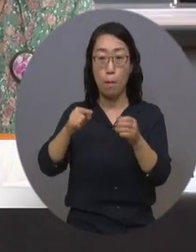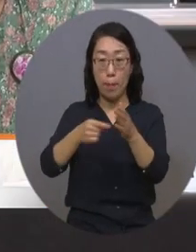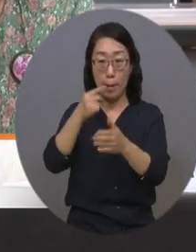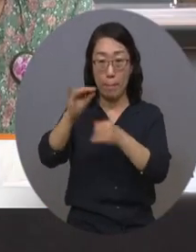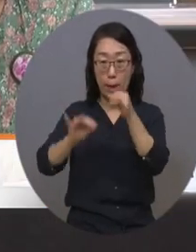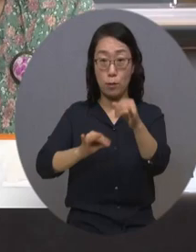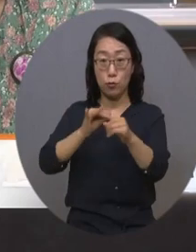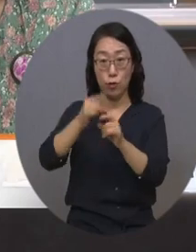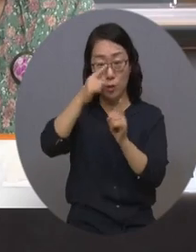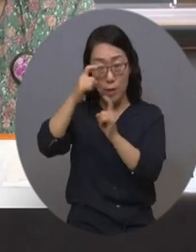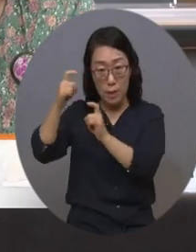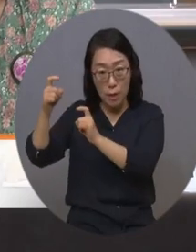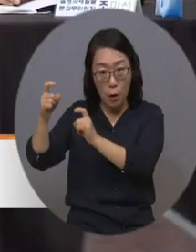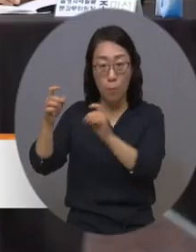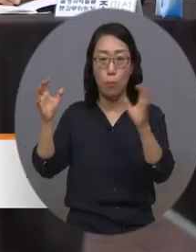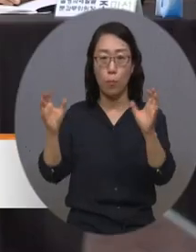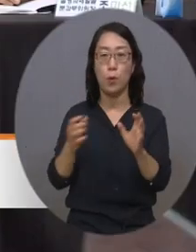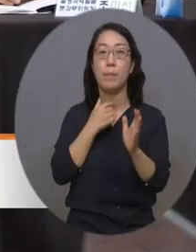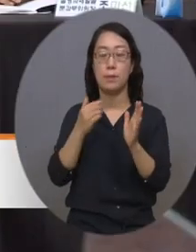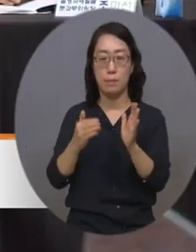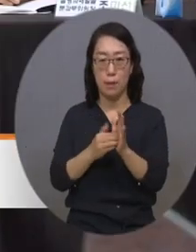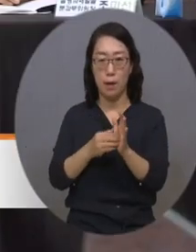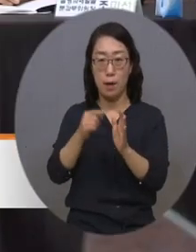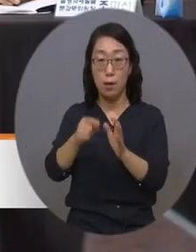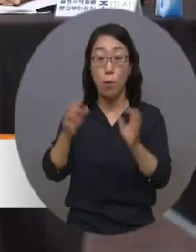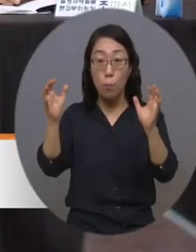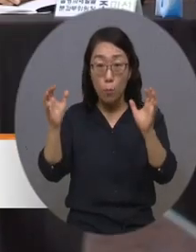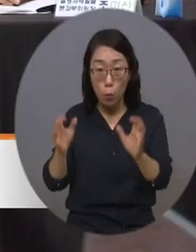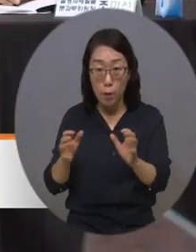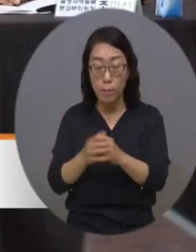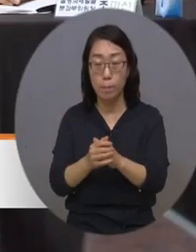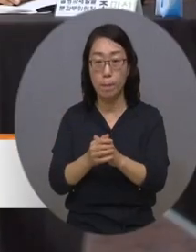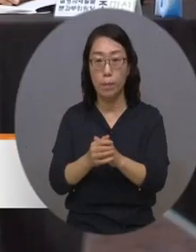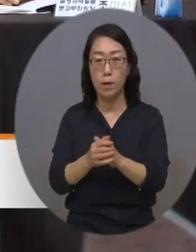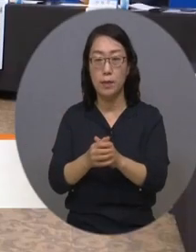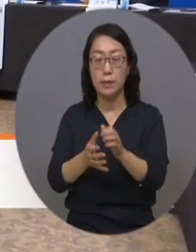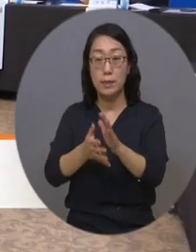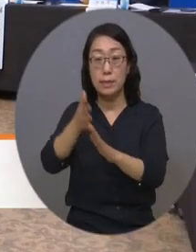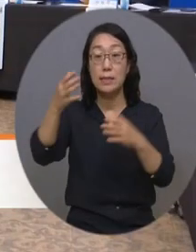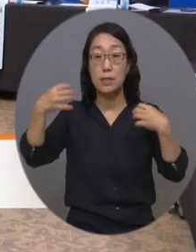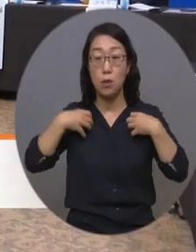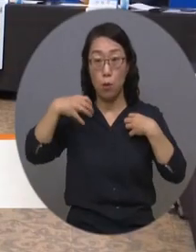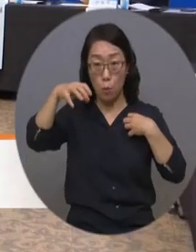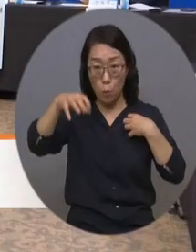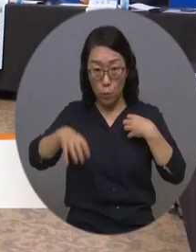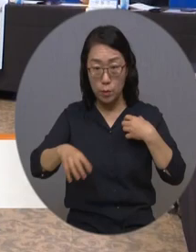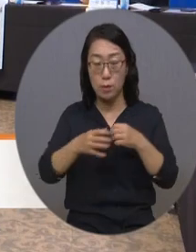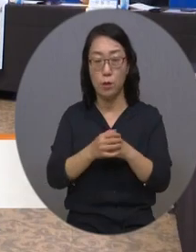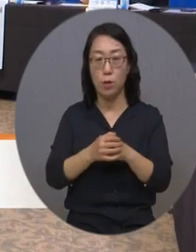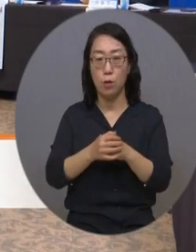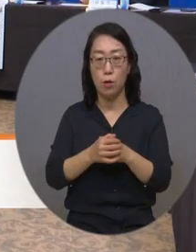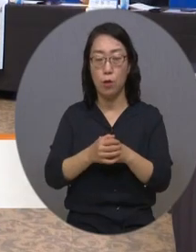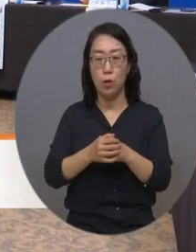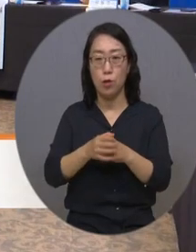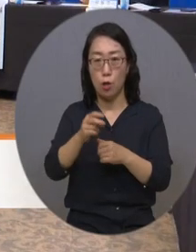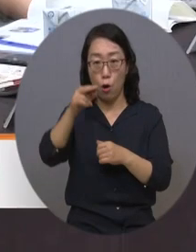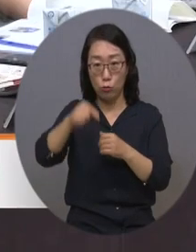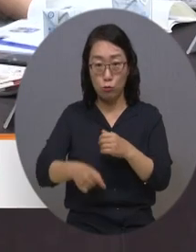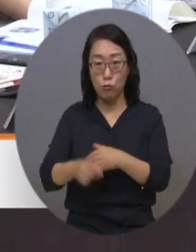심포지엄을 개최했습니다. 이번 심포지엄은 여수시청에서 열렸으며 시 공식 채널 여수 이야기를